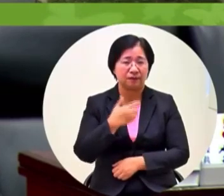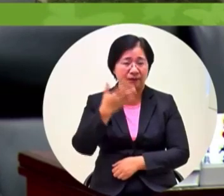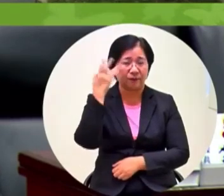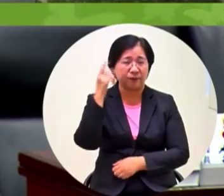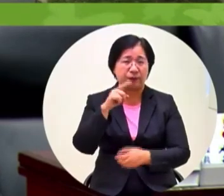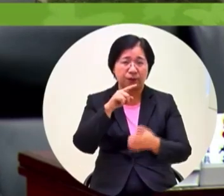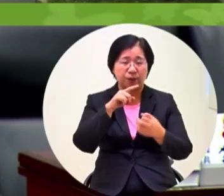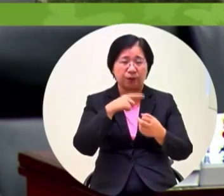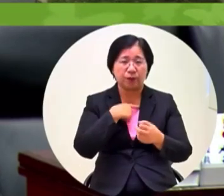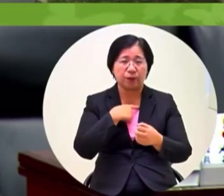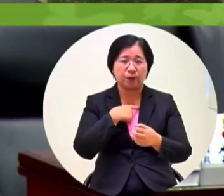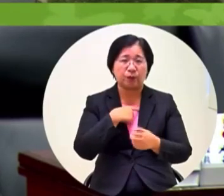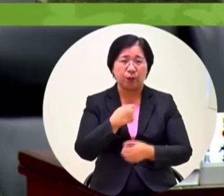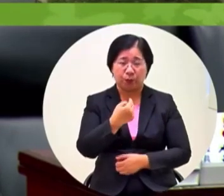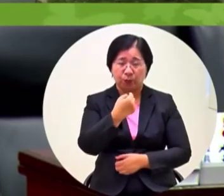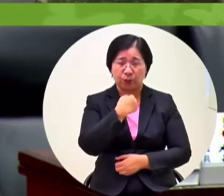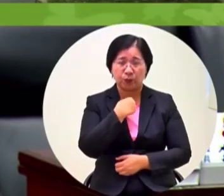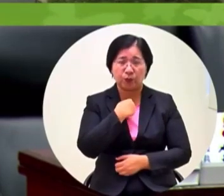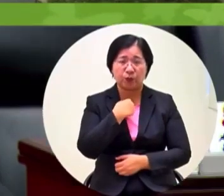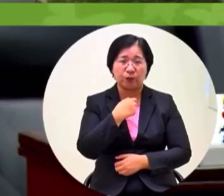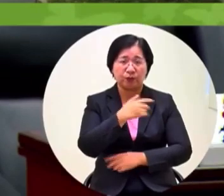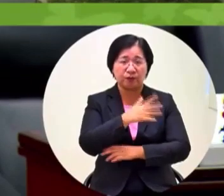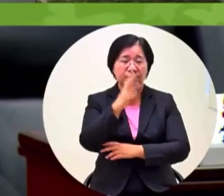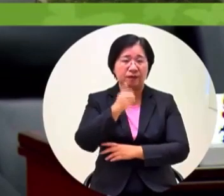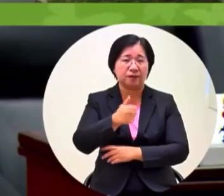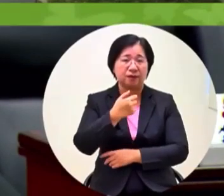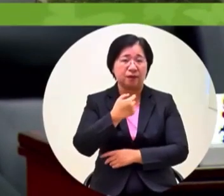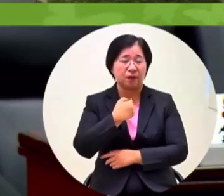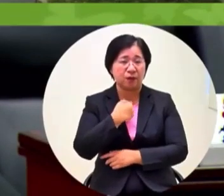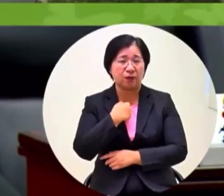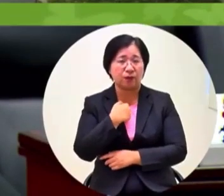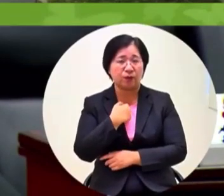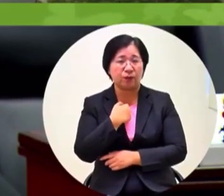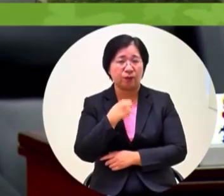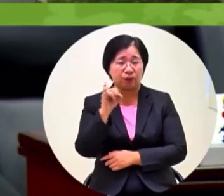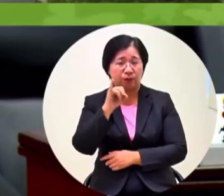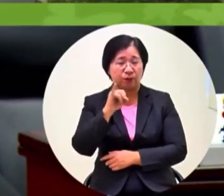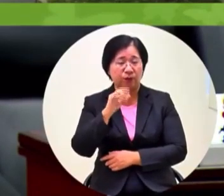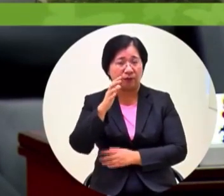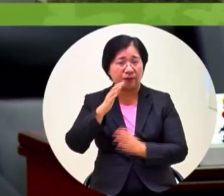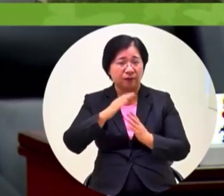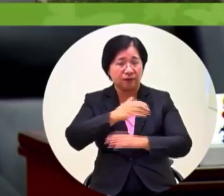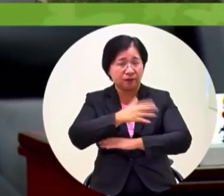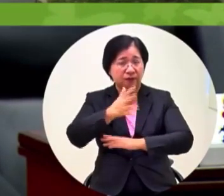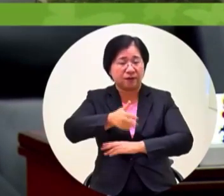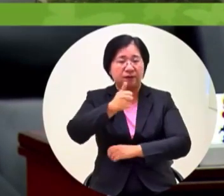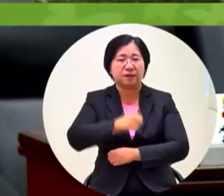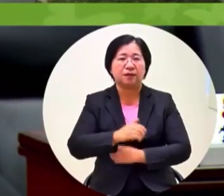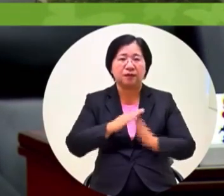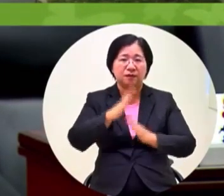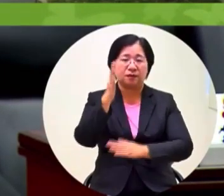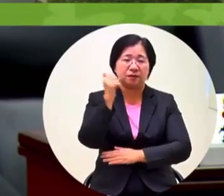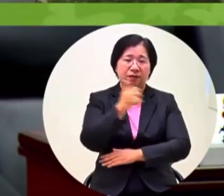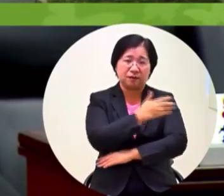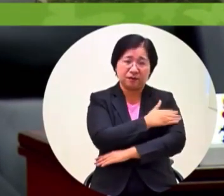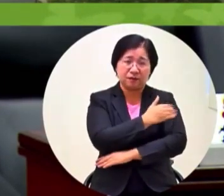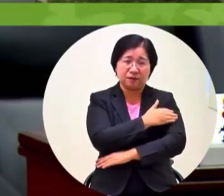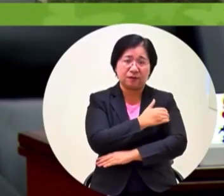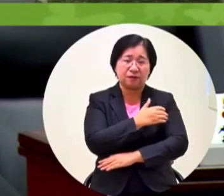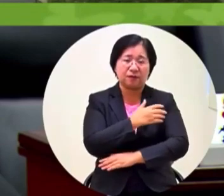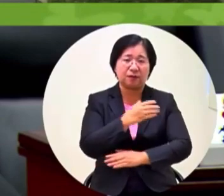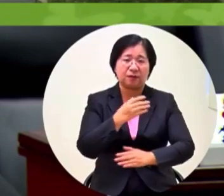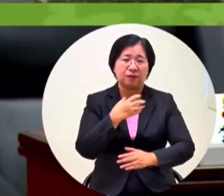长，过来咱的杨清兴县长，当然过来咱的市政府换咱的陈吉市长，即马换